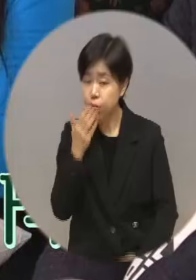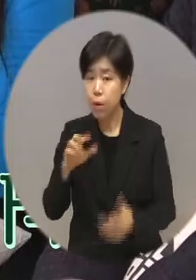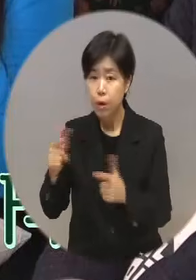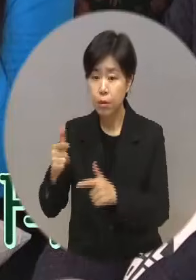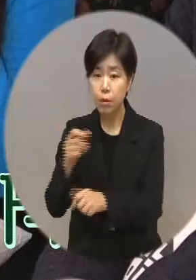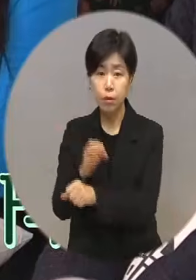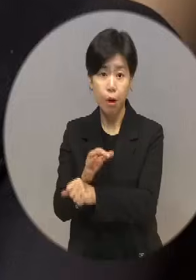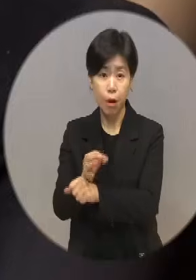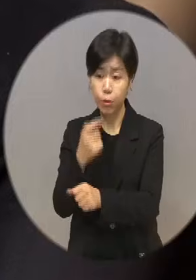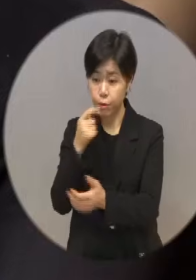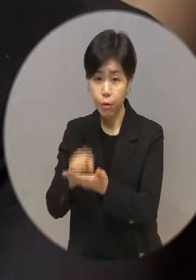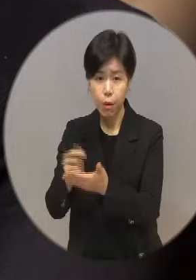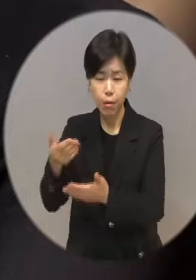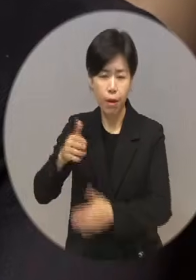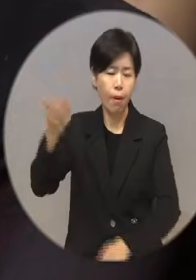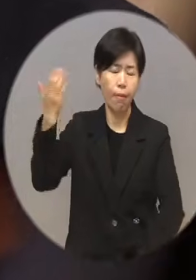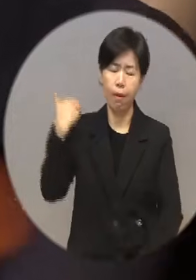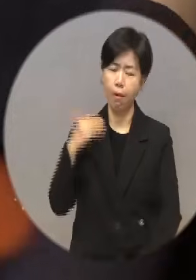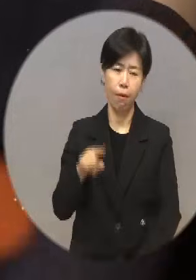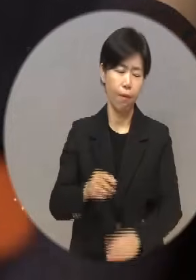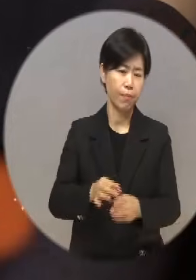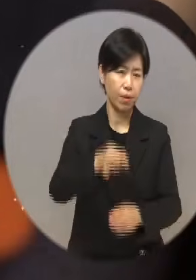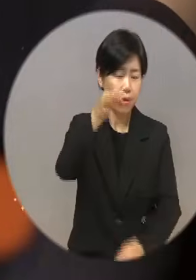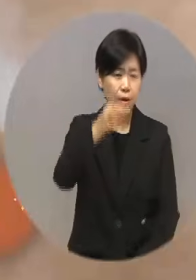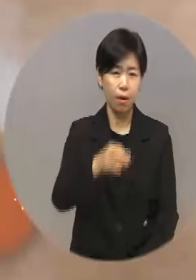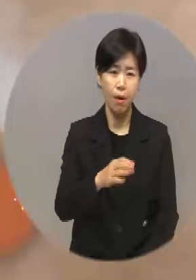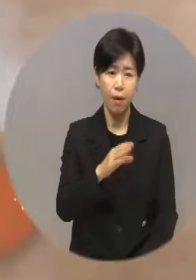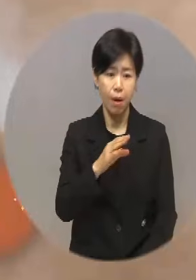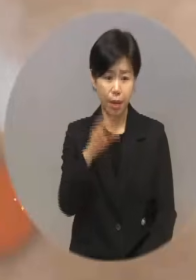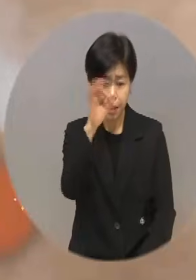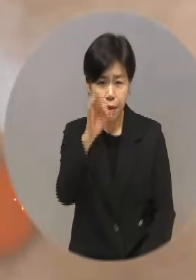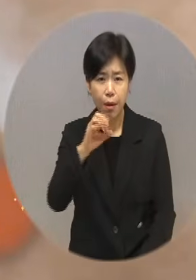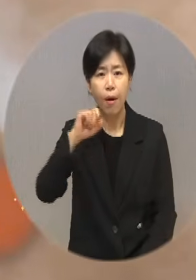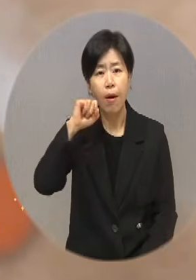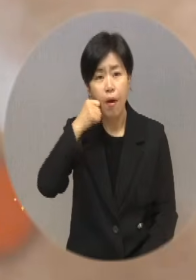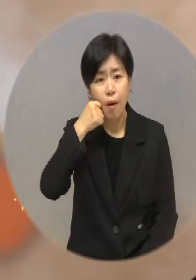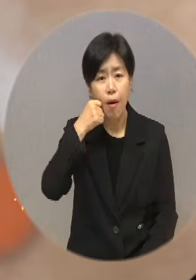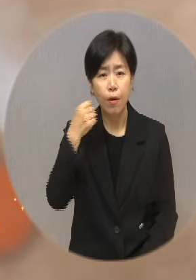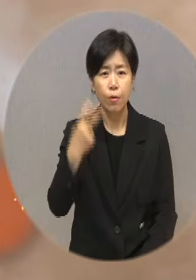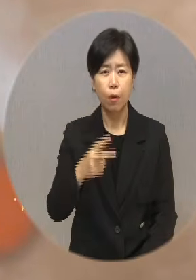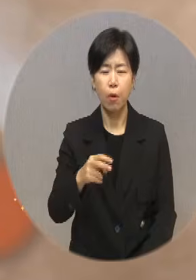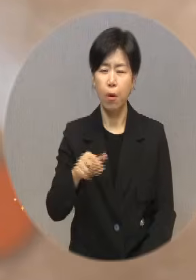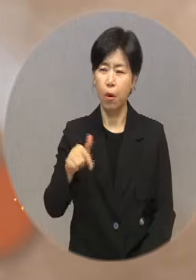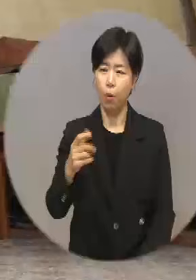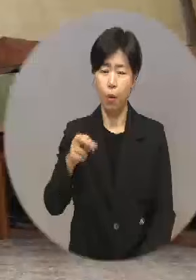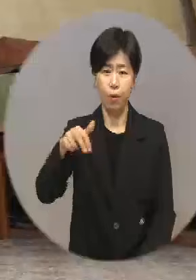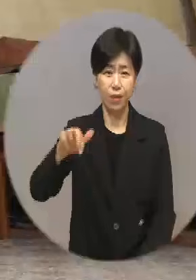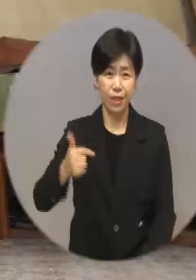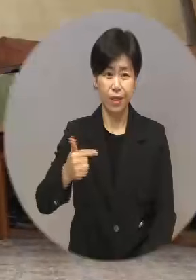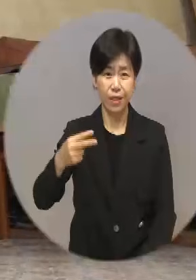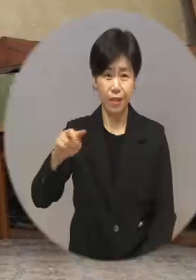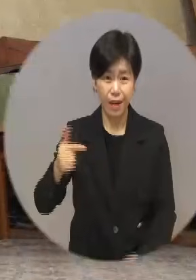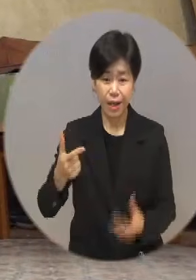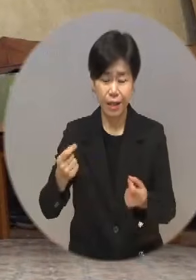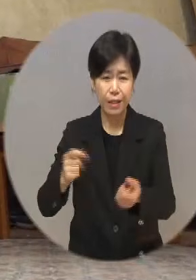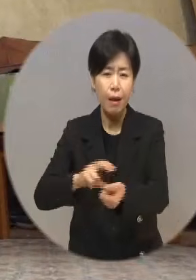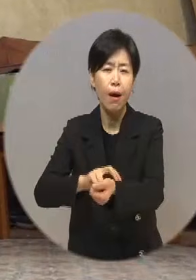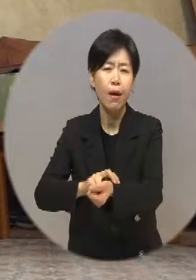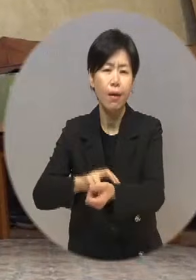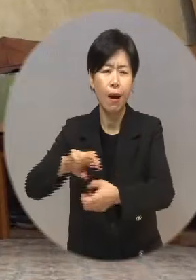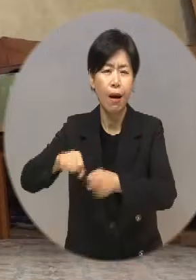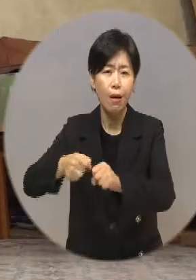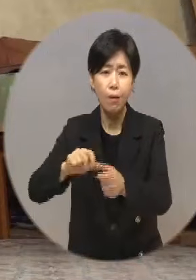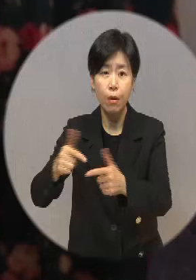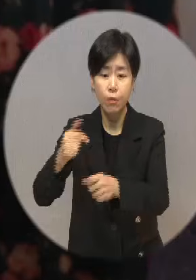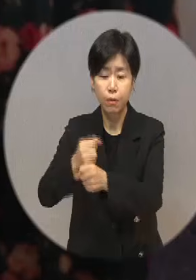귀한 거거든요. 최고의 약재들을 막 넣어서 무슨 그 한약재 공진단 뭐 하는 네. 것처럼 그런 수준으로까지 이게